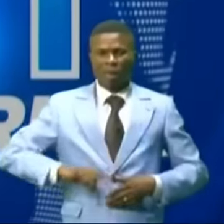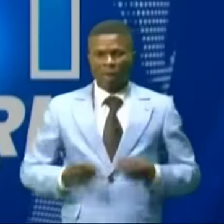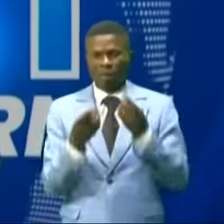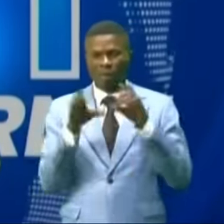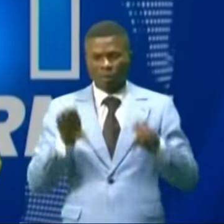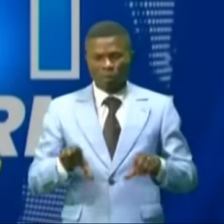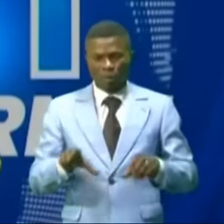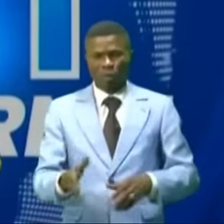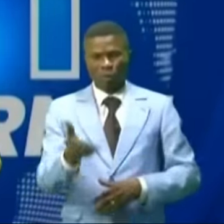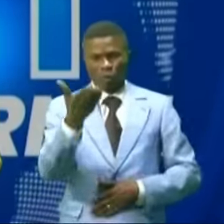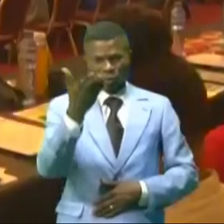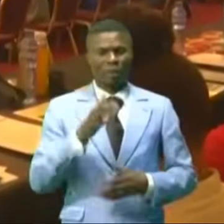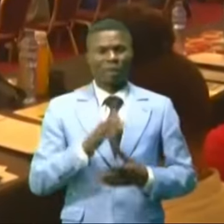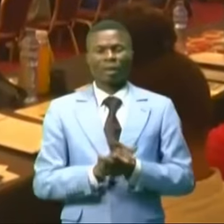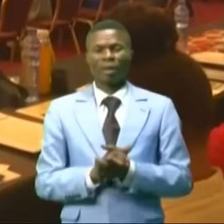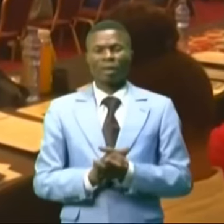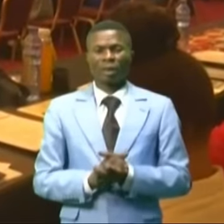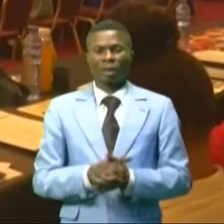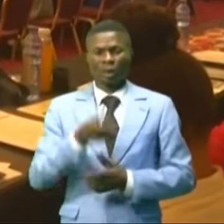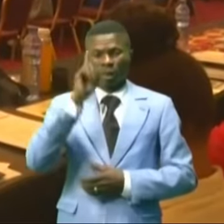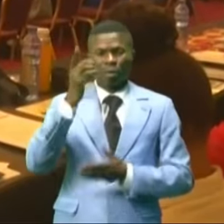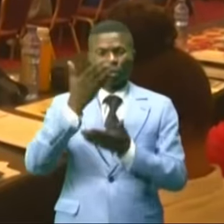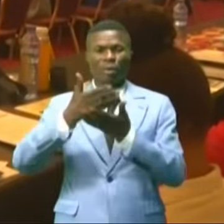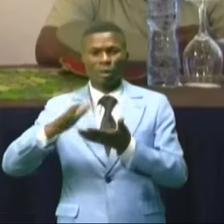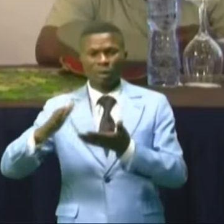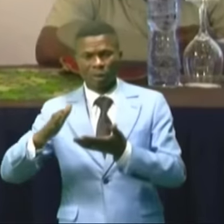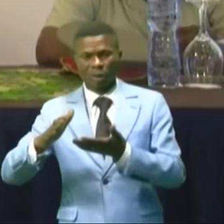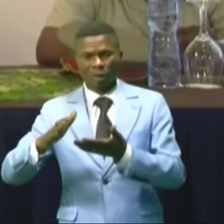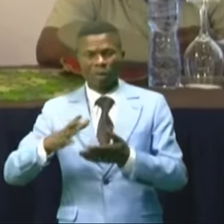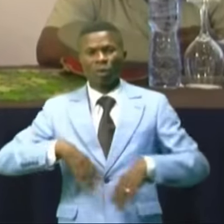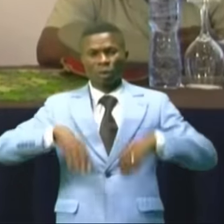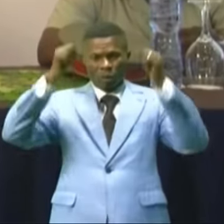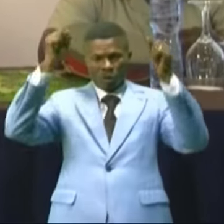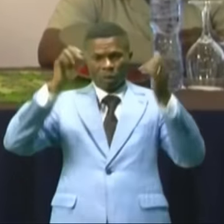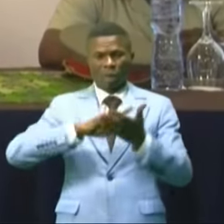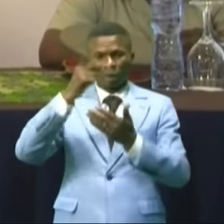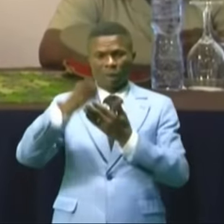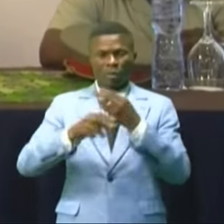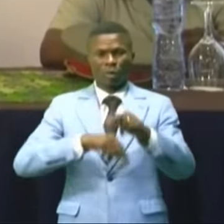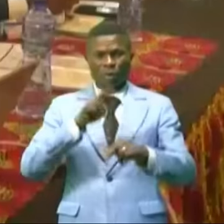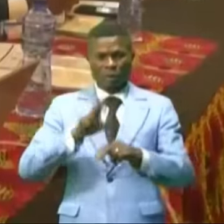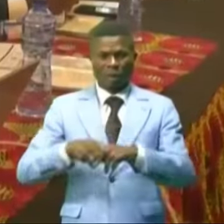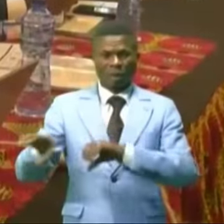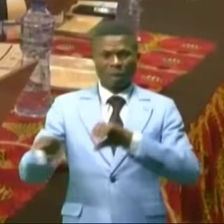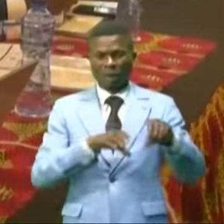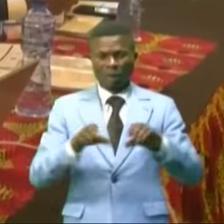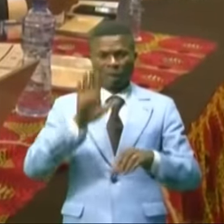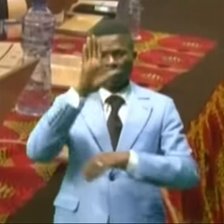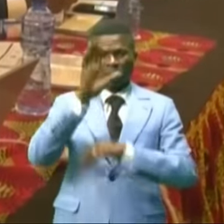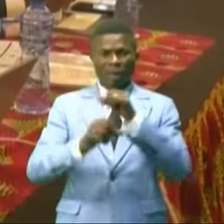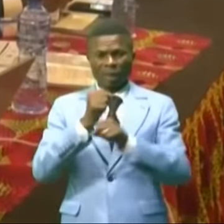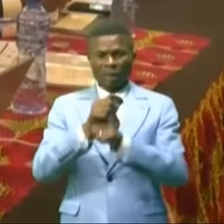Chimène Dondo. La première étape sur la validation du plan national action quinquennale